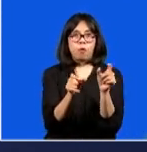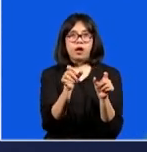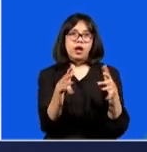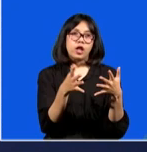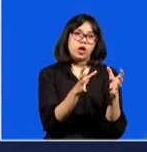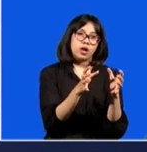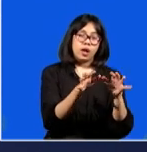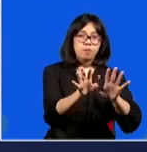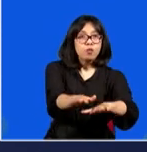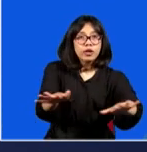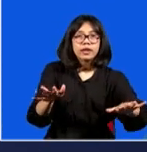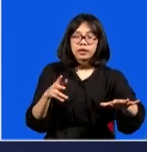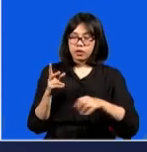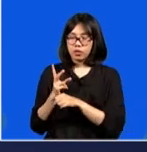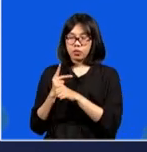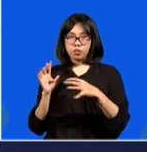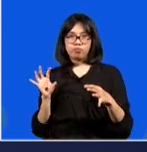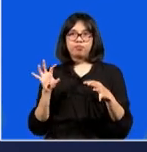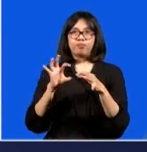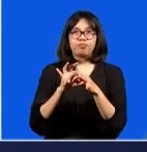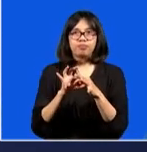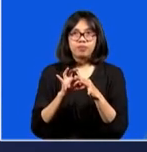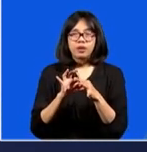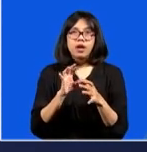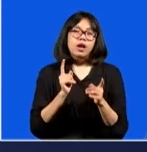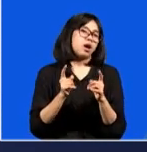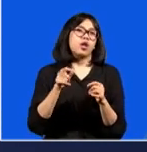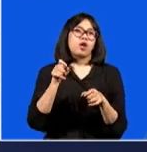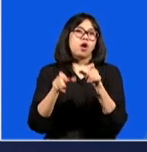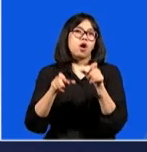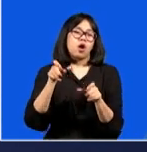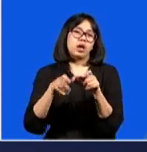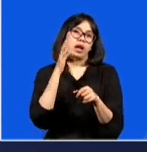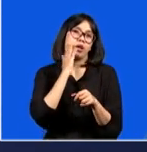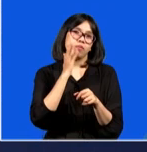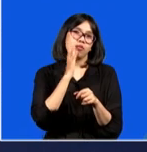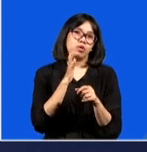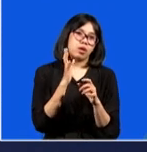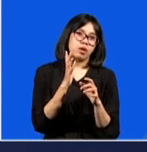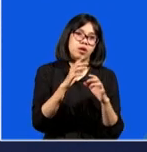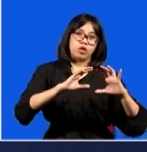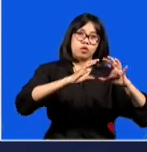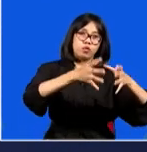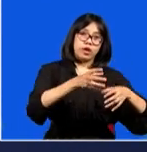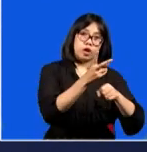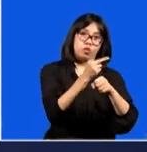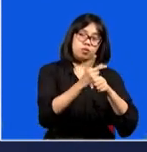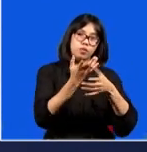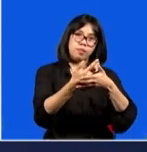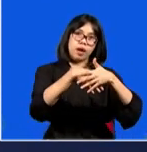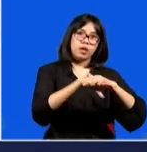murid-murid gitu pada saat generasi muda yang masuk menjadi guru adalah juga generasi yang